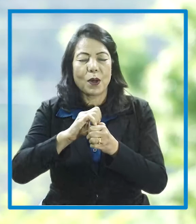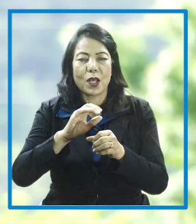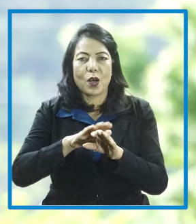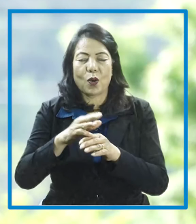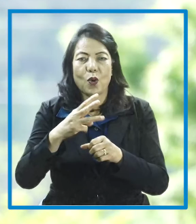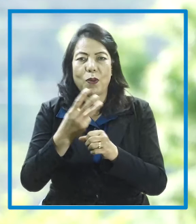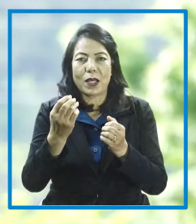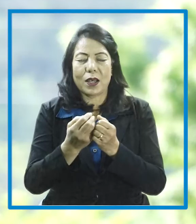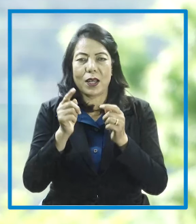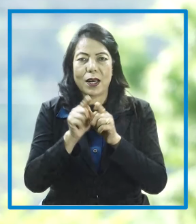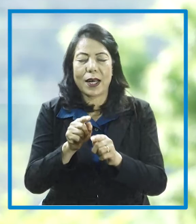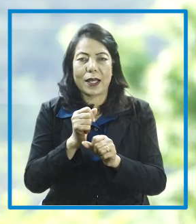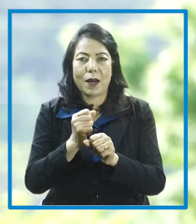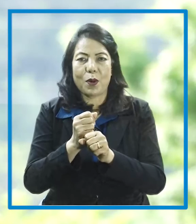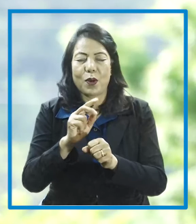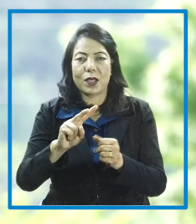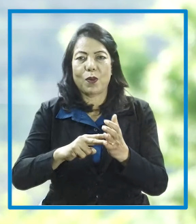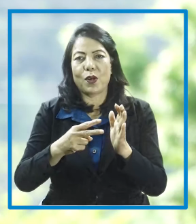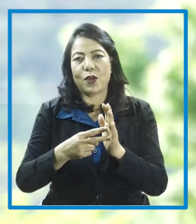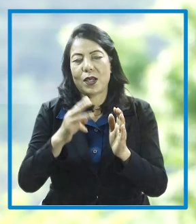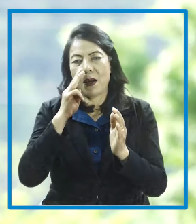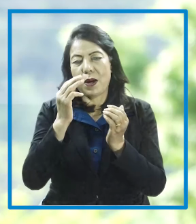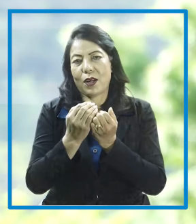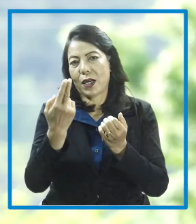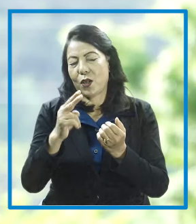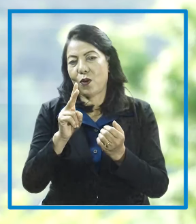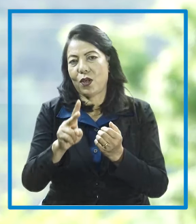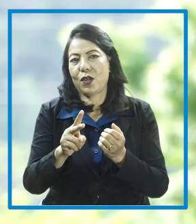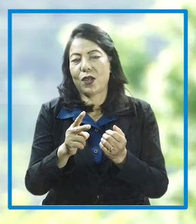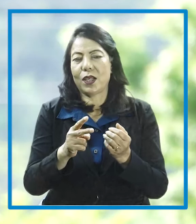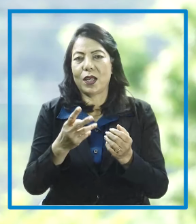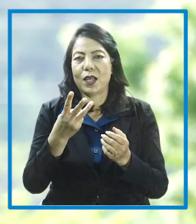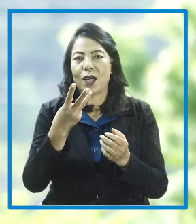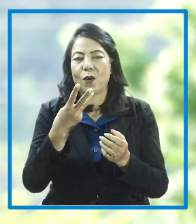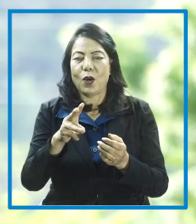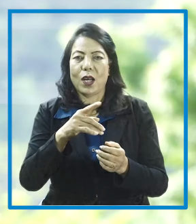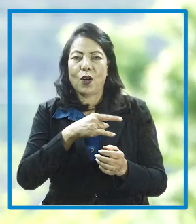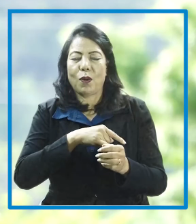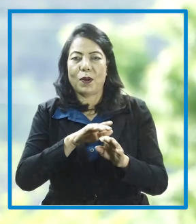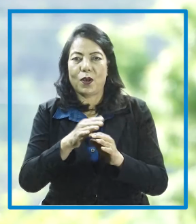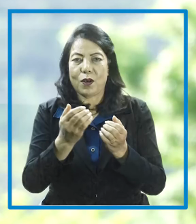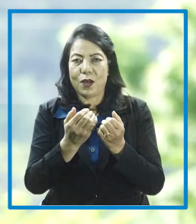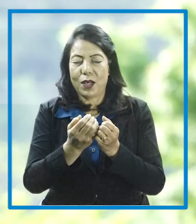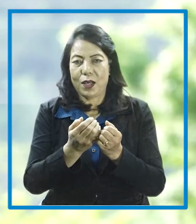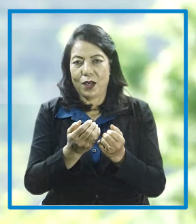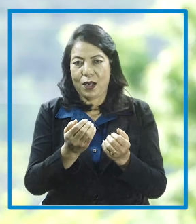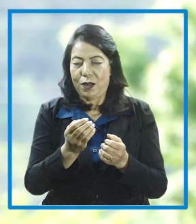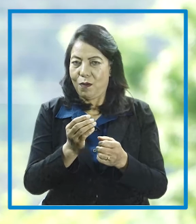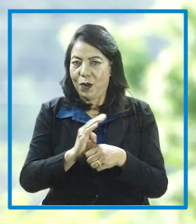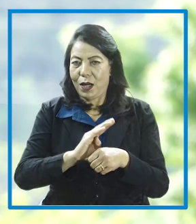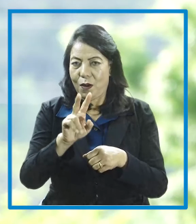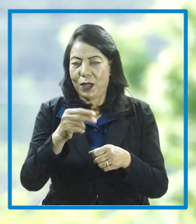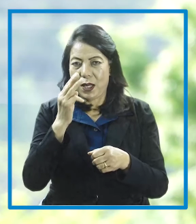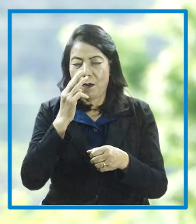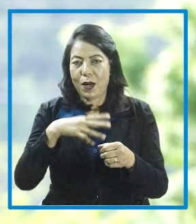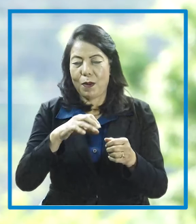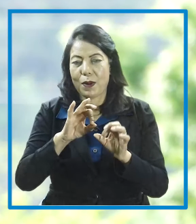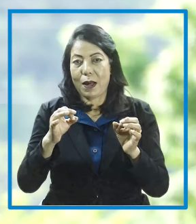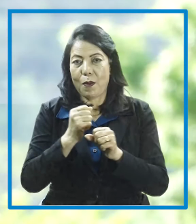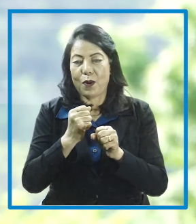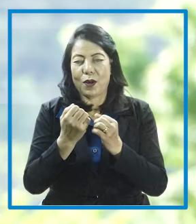प्रविधिहरूको उत्पादन गर्ने लगायतका कामहरू हामीले यस परियोजनामा गरेका थियौँ। र यो 3 उपलब्धिहरू गर्दै गर्दाखेरि, विभिन्न कार्यहरू